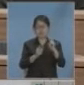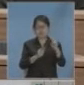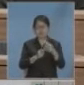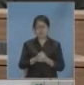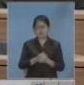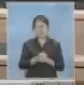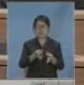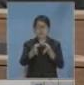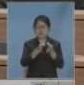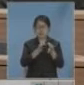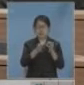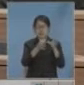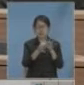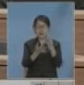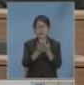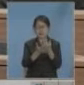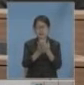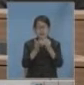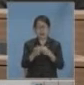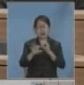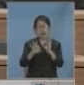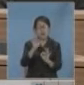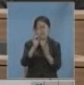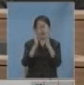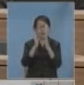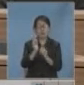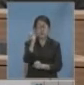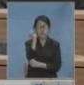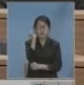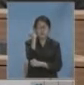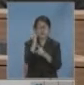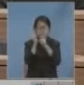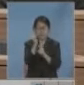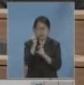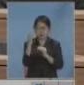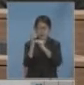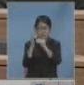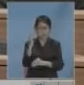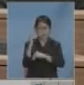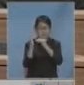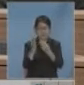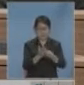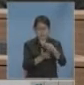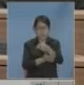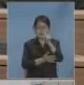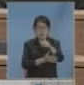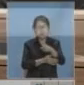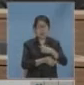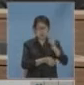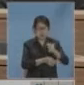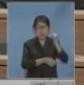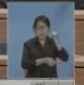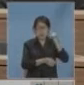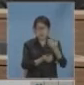งบที่เกี่ยวข้องกับการชาปนกิจศพจากทั่วประเทศนะครับครับท่านประธานครับว่าให้ตั้งงบ